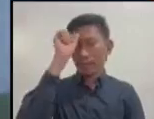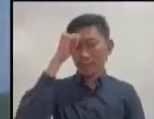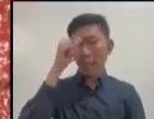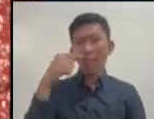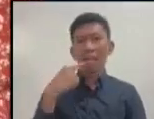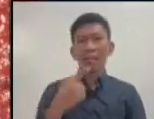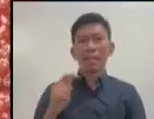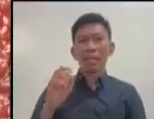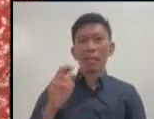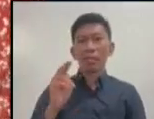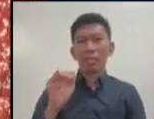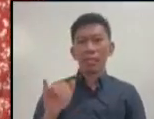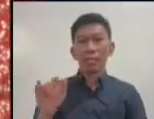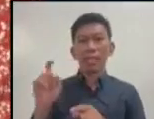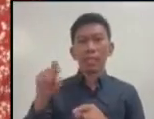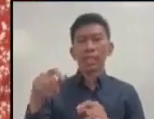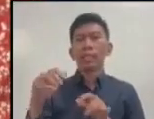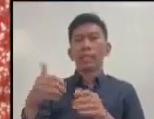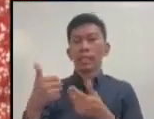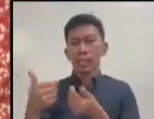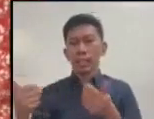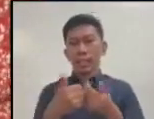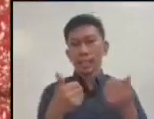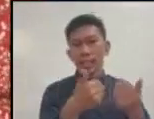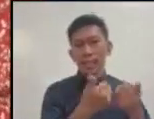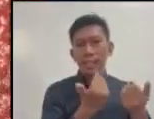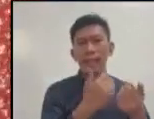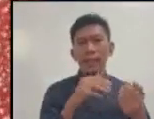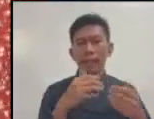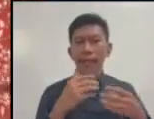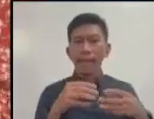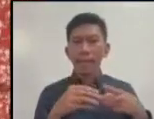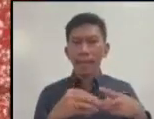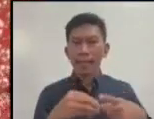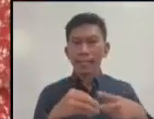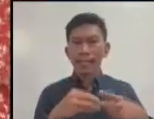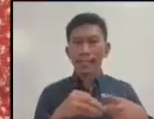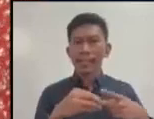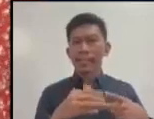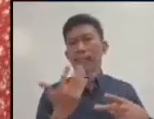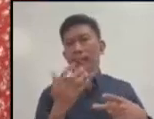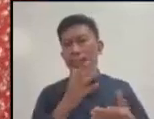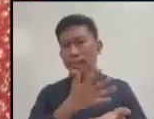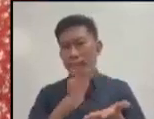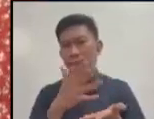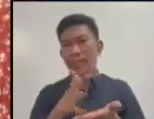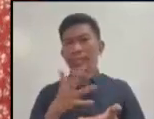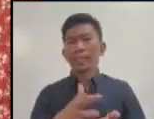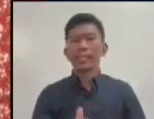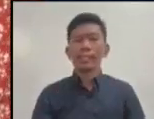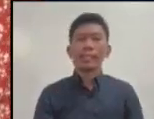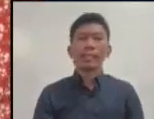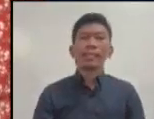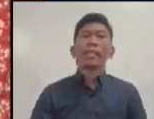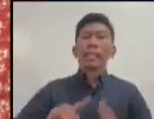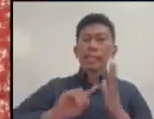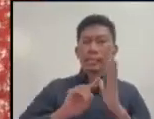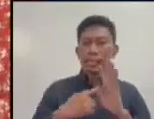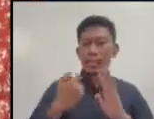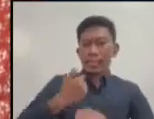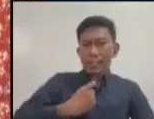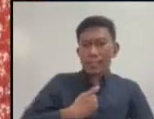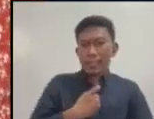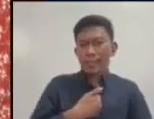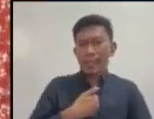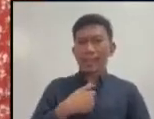lang ay simulan na natin yung segregation. Let's start with ourselves. Samantala, marami naman tayong napulot na aral ngayong Tuesday morning mula